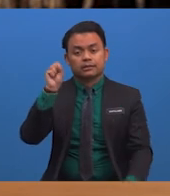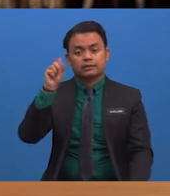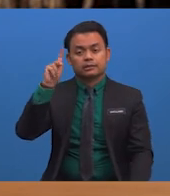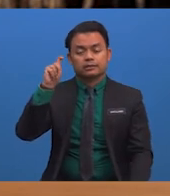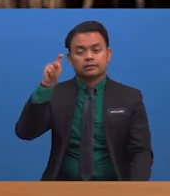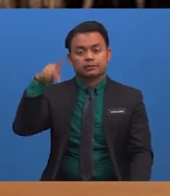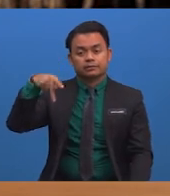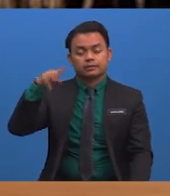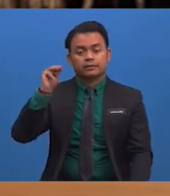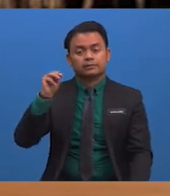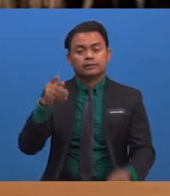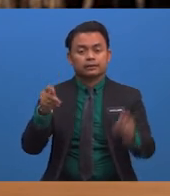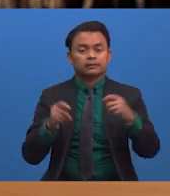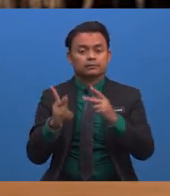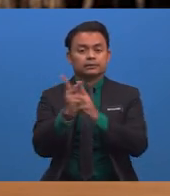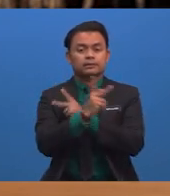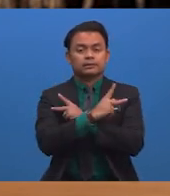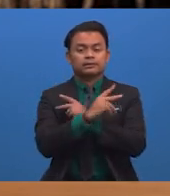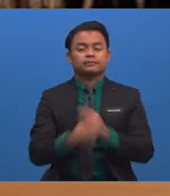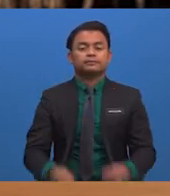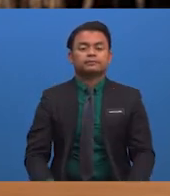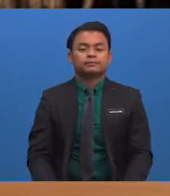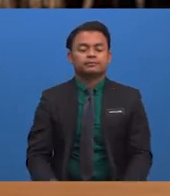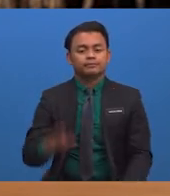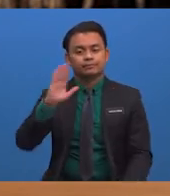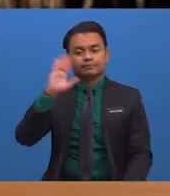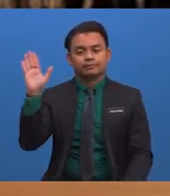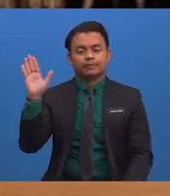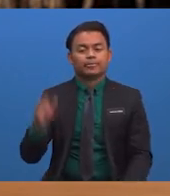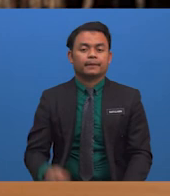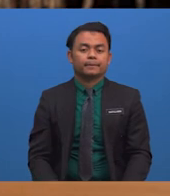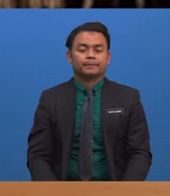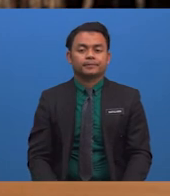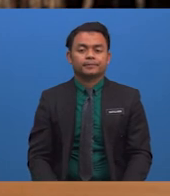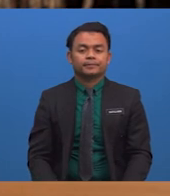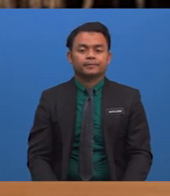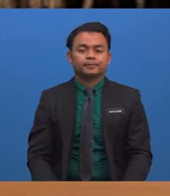nanti. Sekian, terima kasih. Bye-bye.